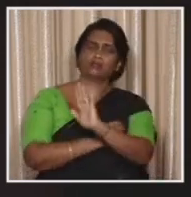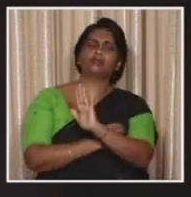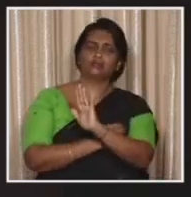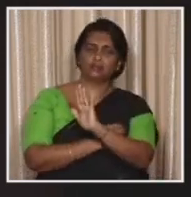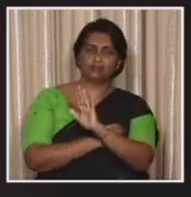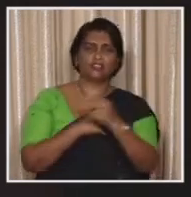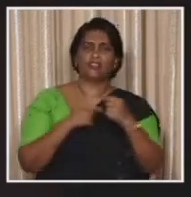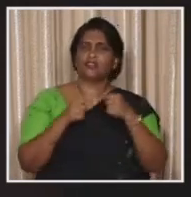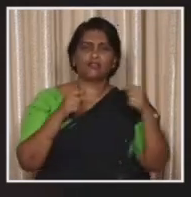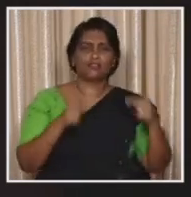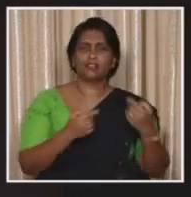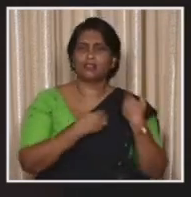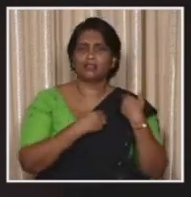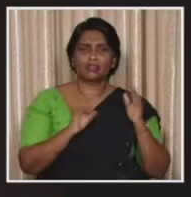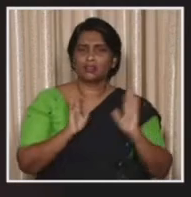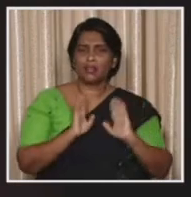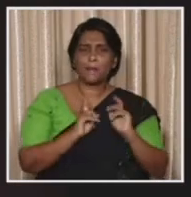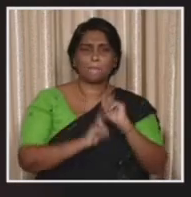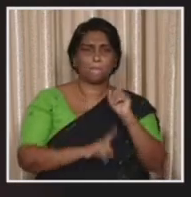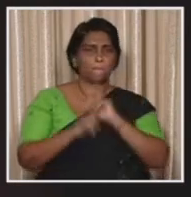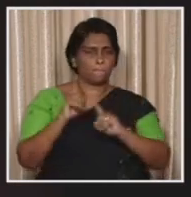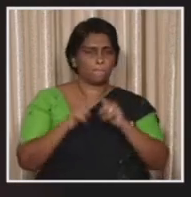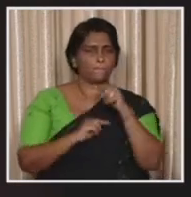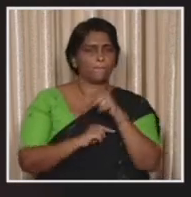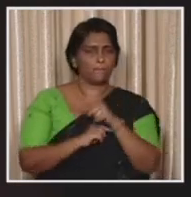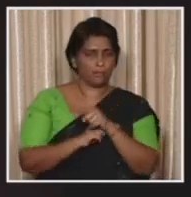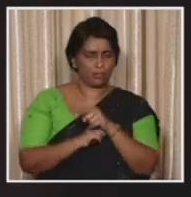ඒක විපක්ෂයේ වගකීම නේ පාර්ලිමේන්තුවේ